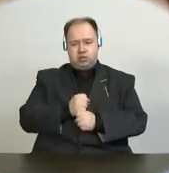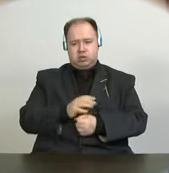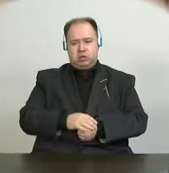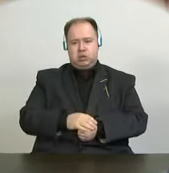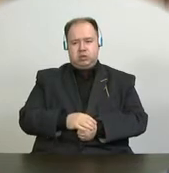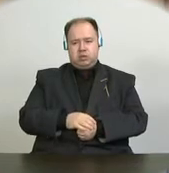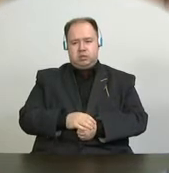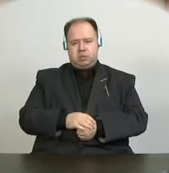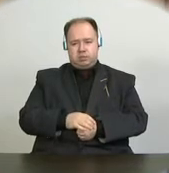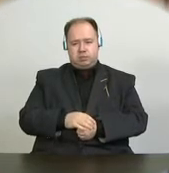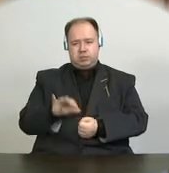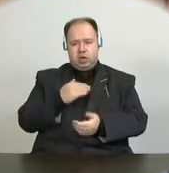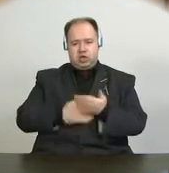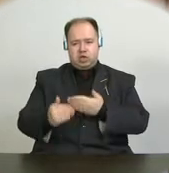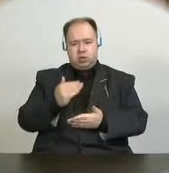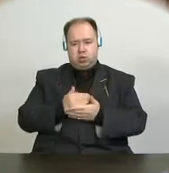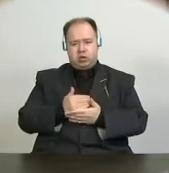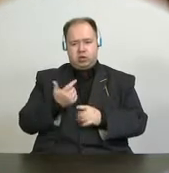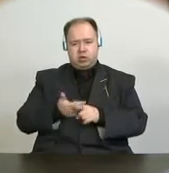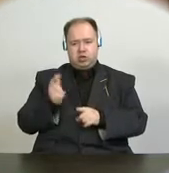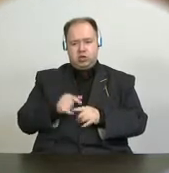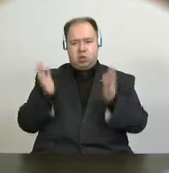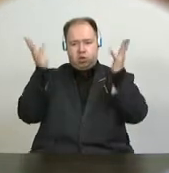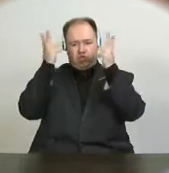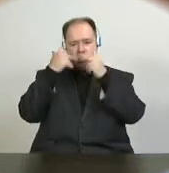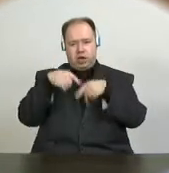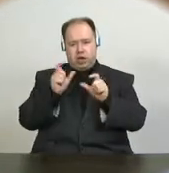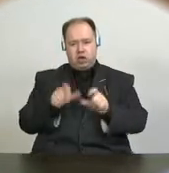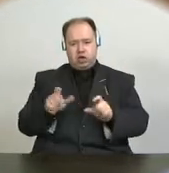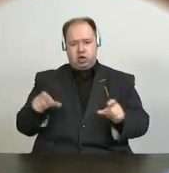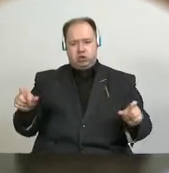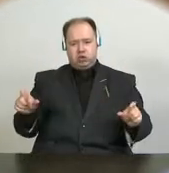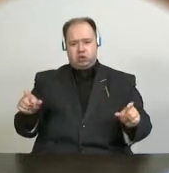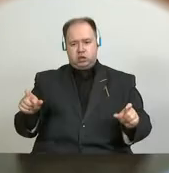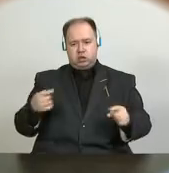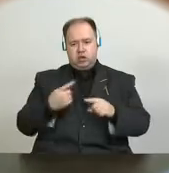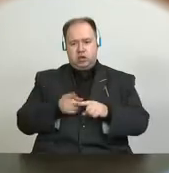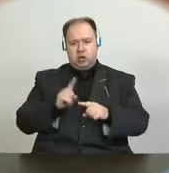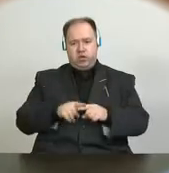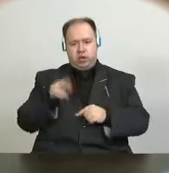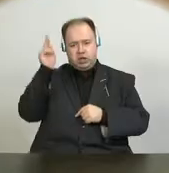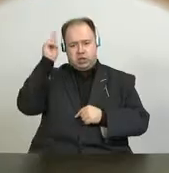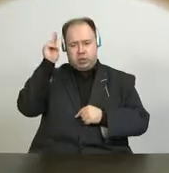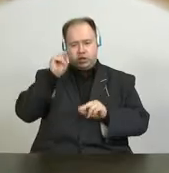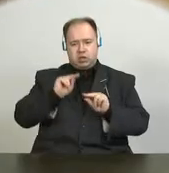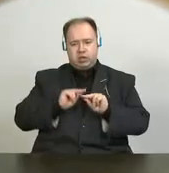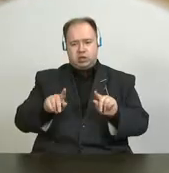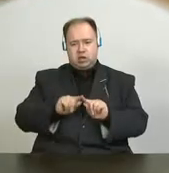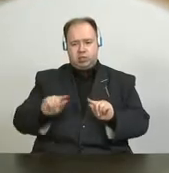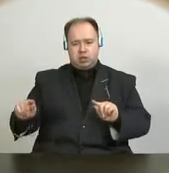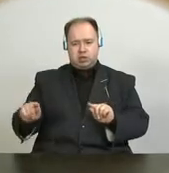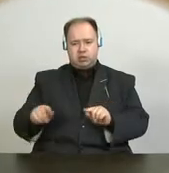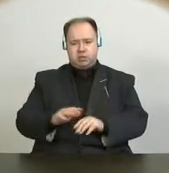и таким образом сильно увлекая людей в этот образовательный процесс гораздо веселей